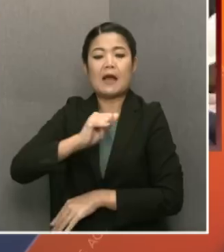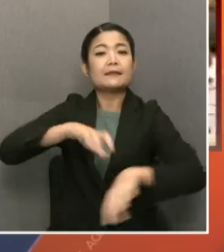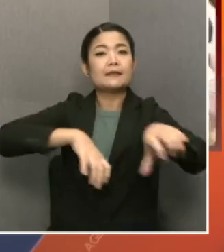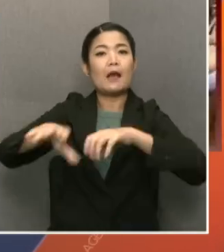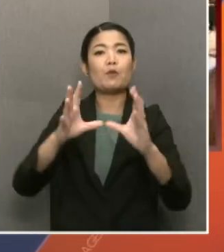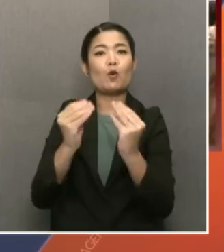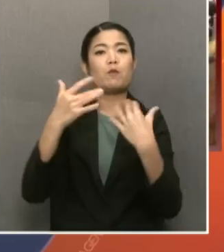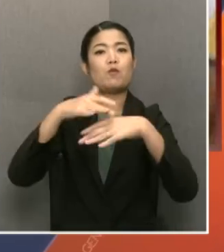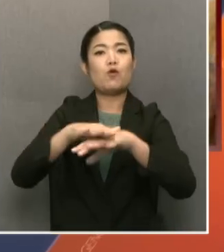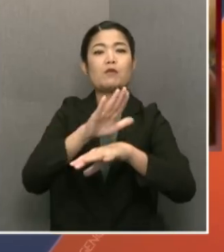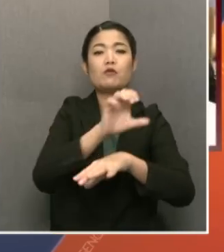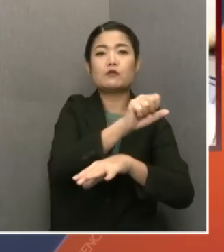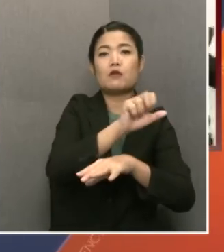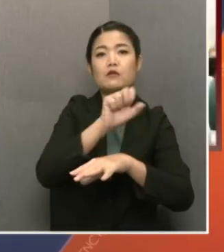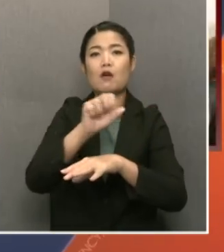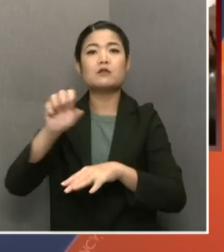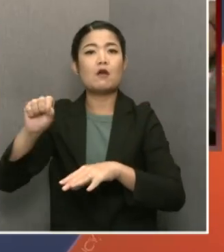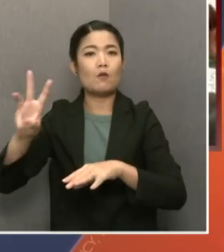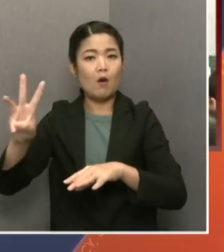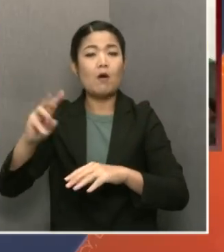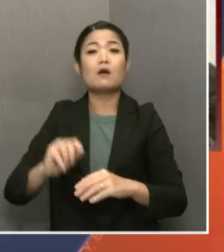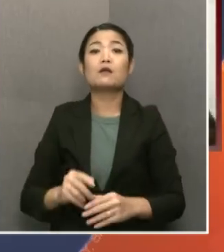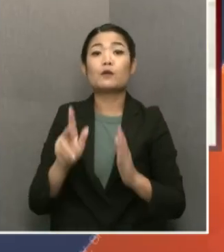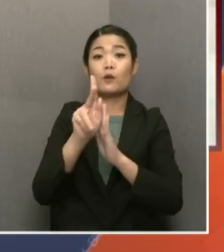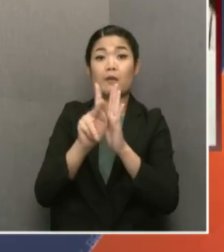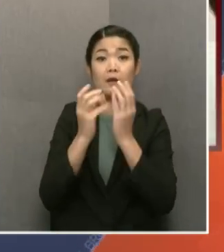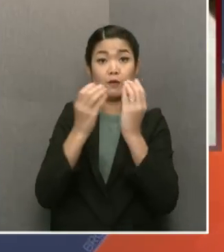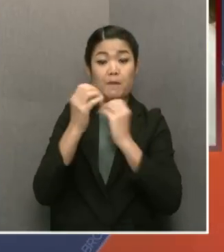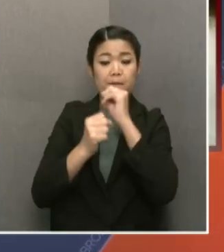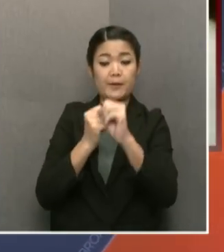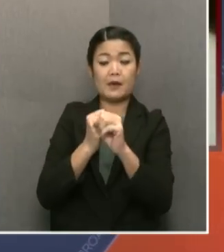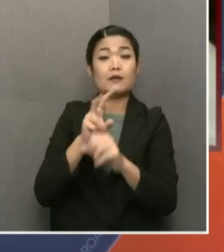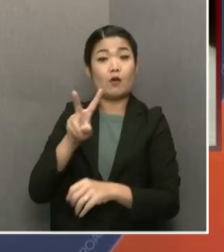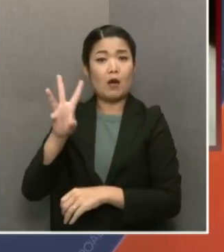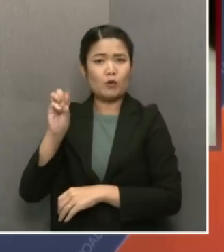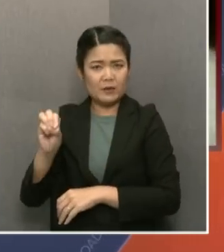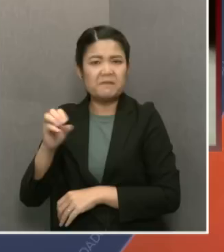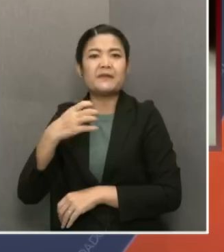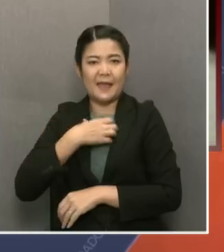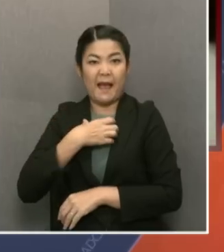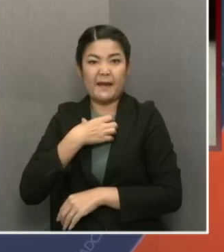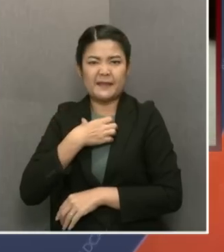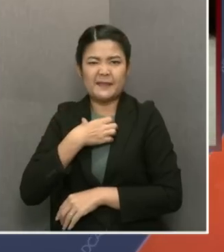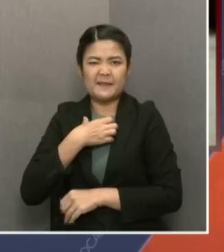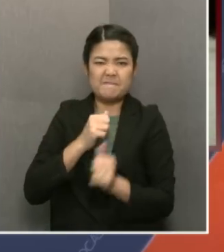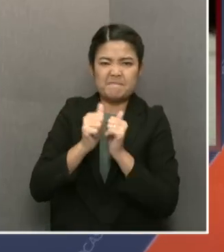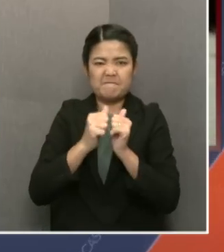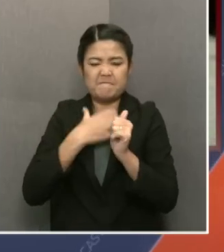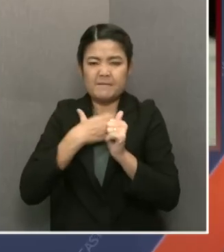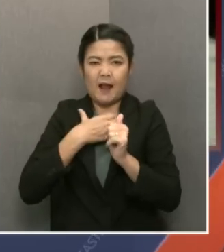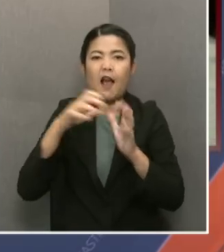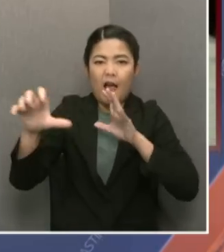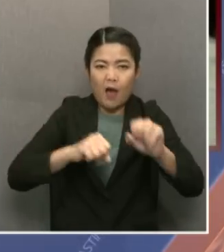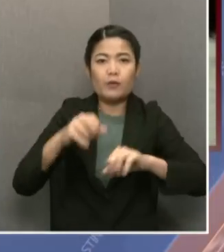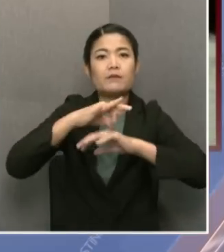นะดังนั้นตั้ตั้งแต่ปี 2560ต้นมาเนี่ยจึงทำให้เกิดความต้องการในการที่จะแย่งชิงตำแหน่งนี้นะครับแล